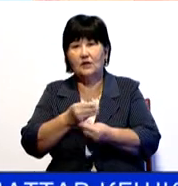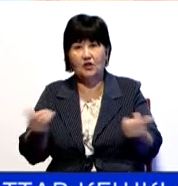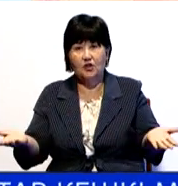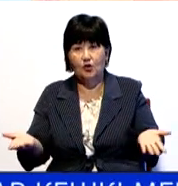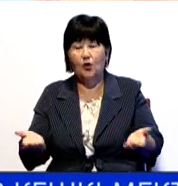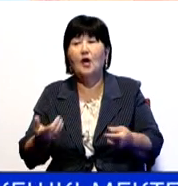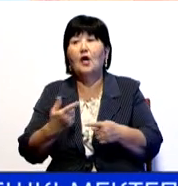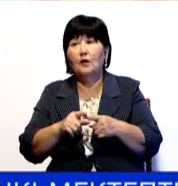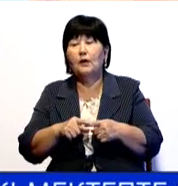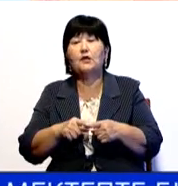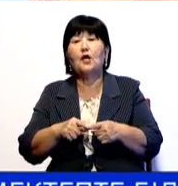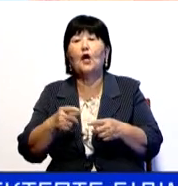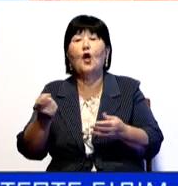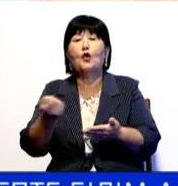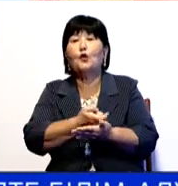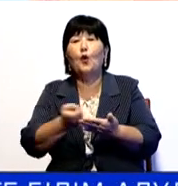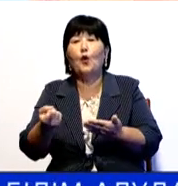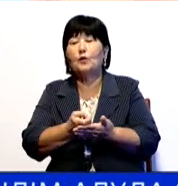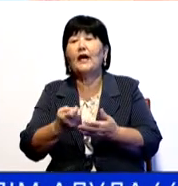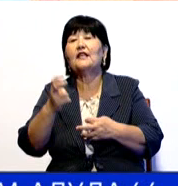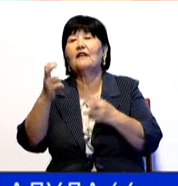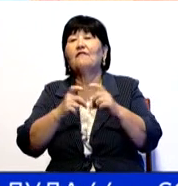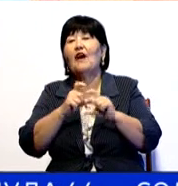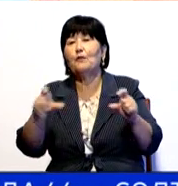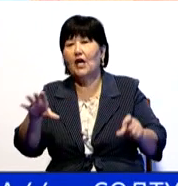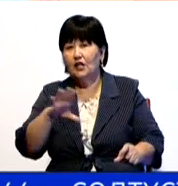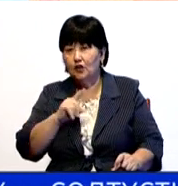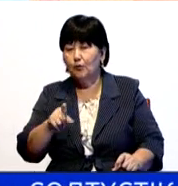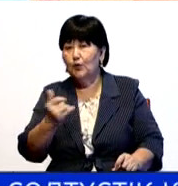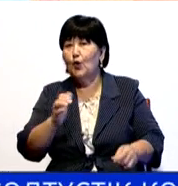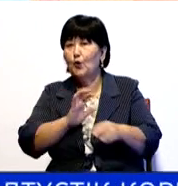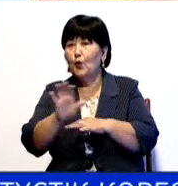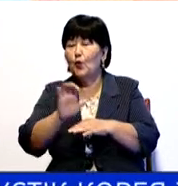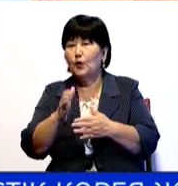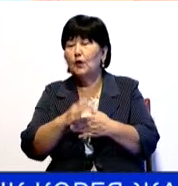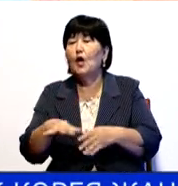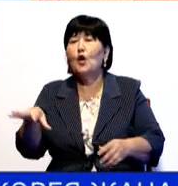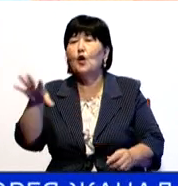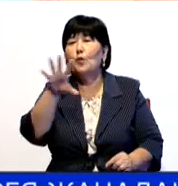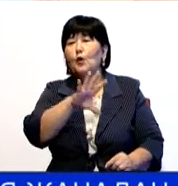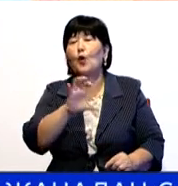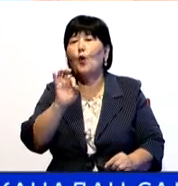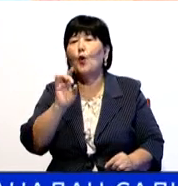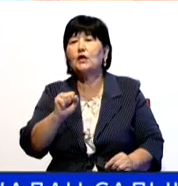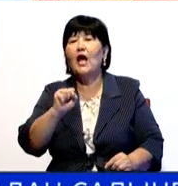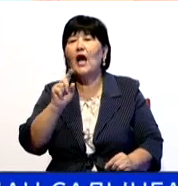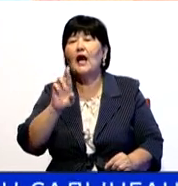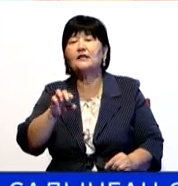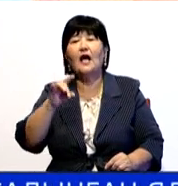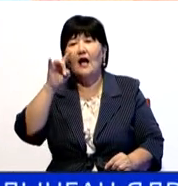Мына тоқылмайтын материалдар фабрикасы болды. Мұның өнімін бүкіл Орта Азия, Қазақстан